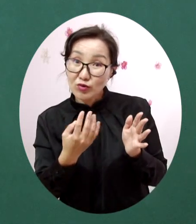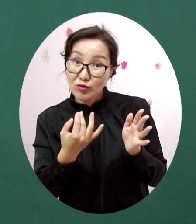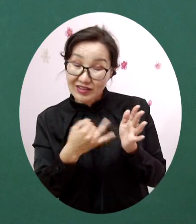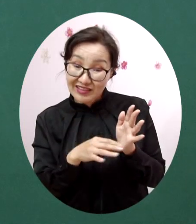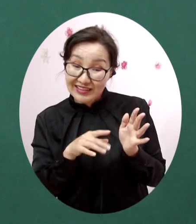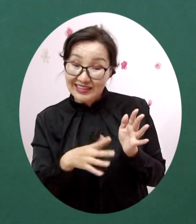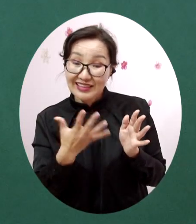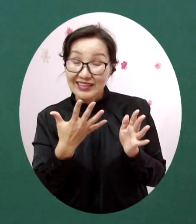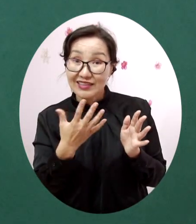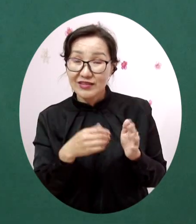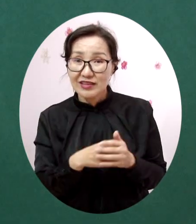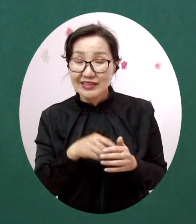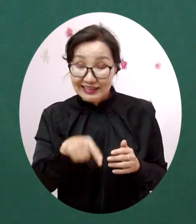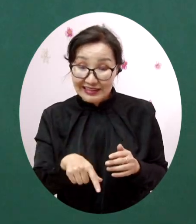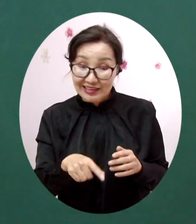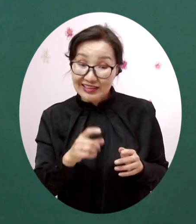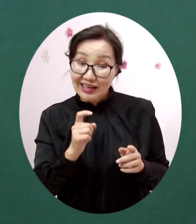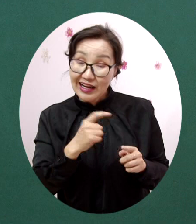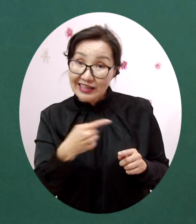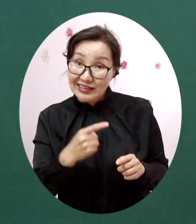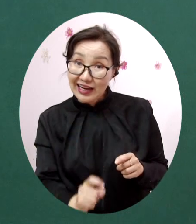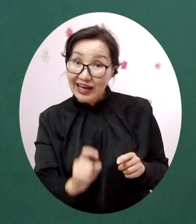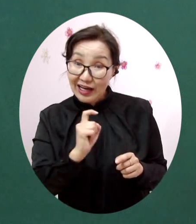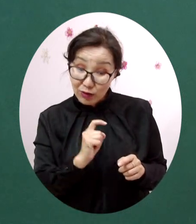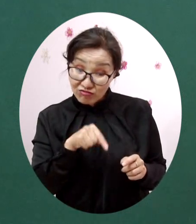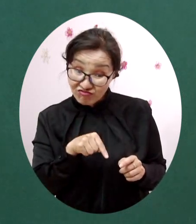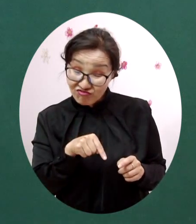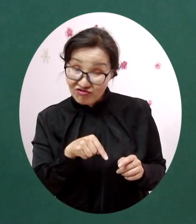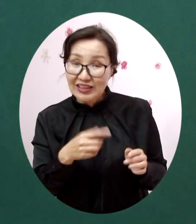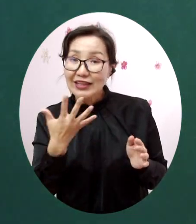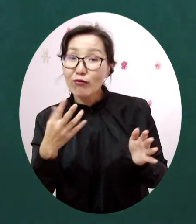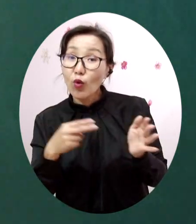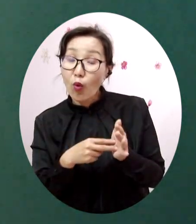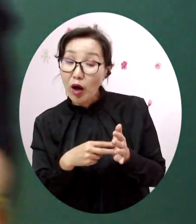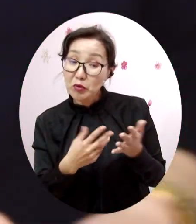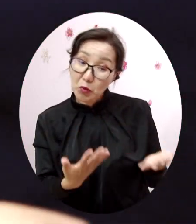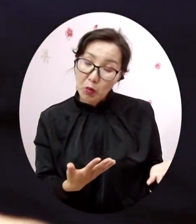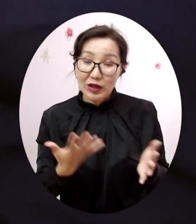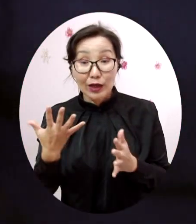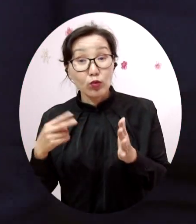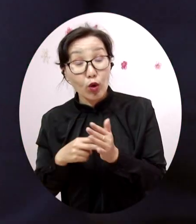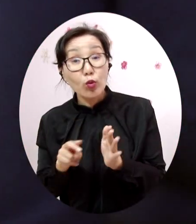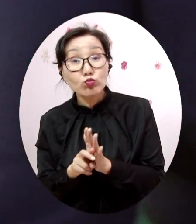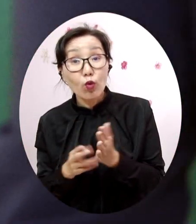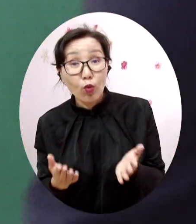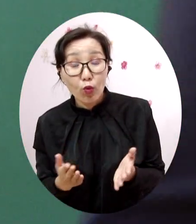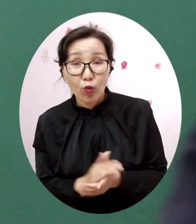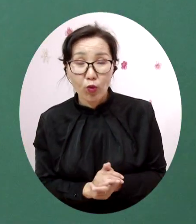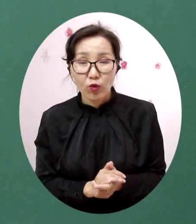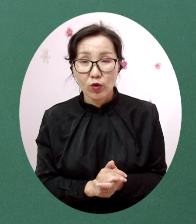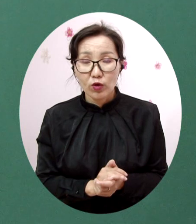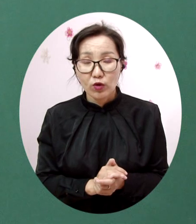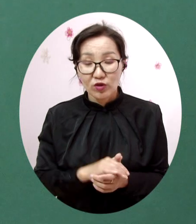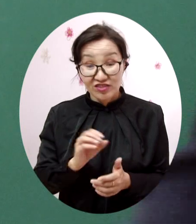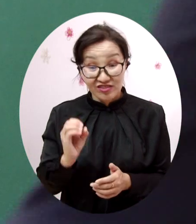20520 гарч байна. За энэ ялгуур маань 5 хуваагдах уу гэж. 5 буюу 10 хуваагдах уу гэсэн байна.